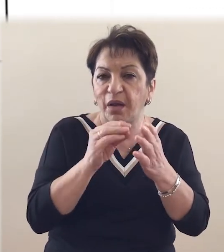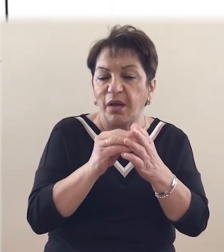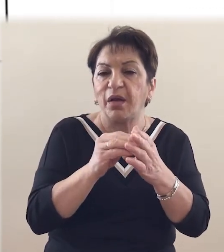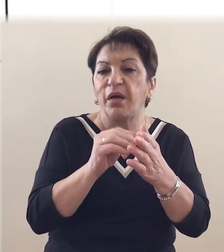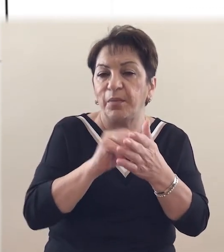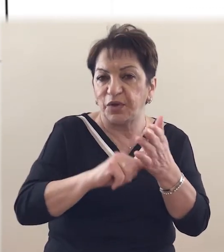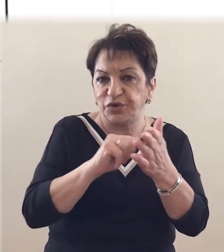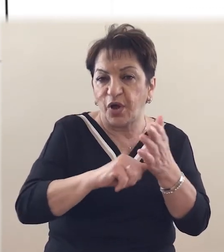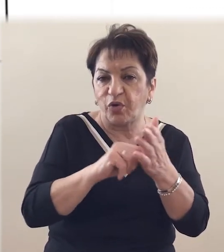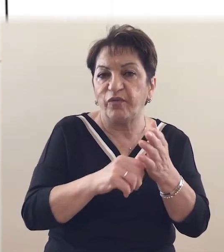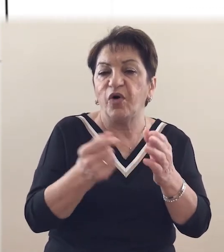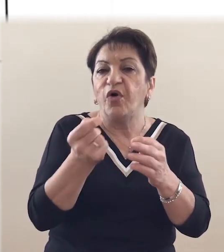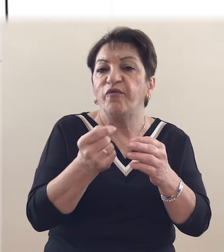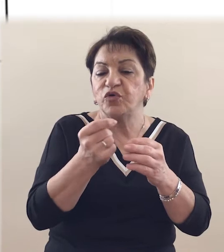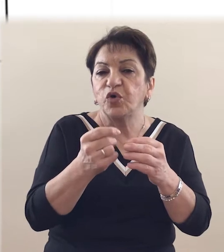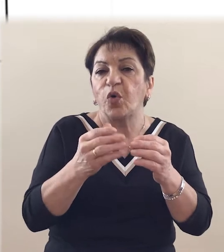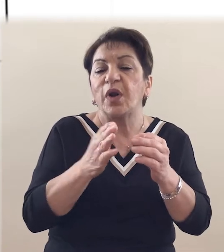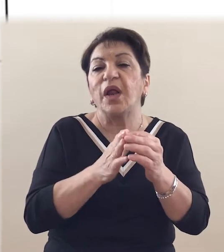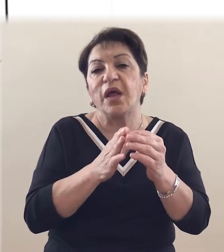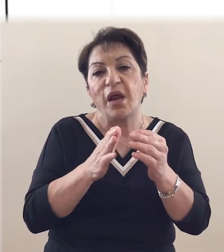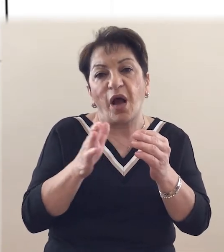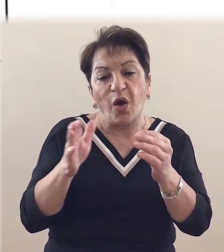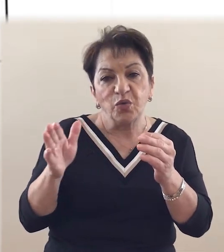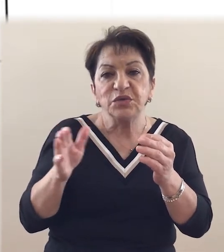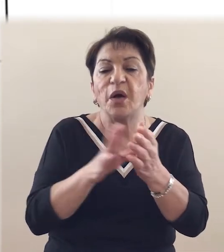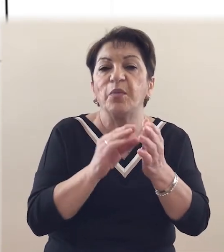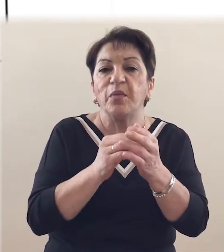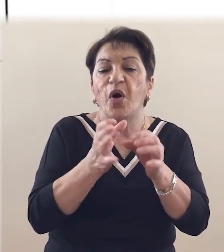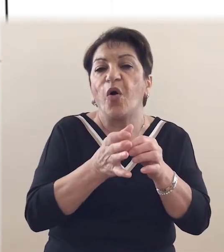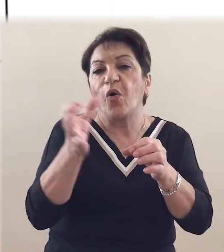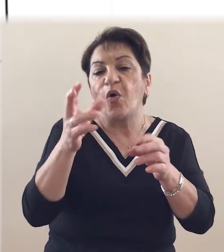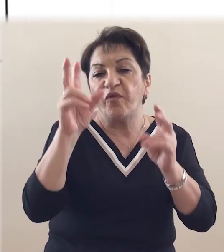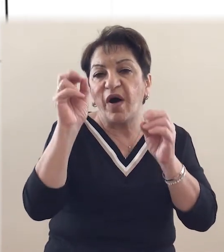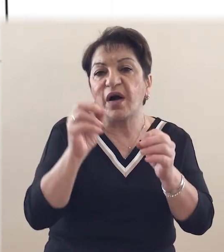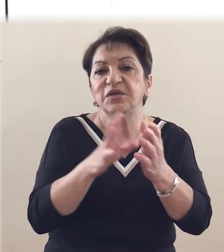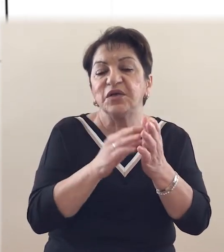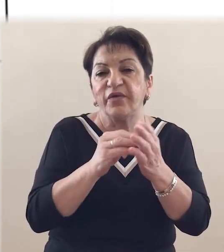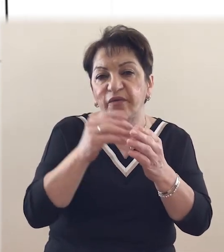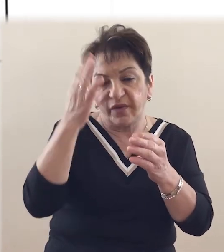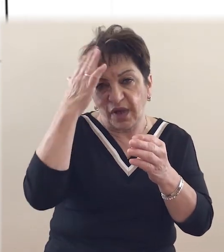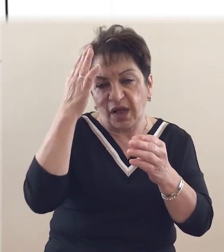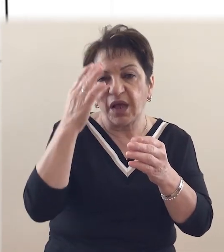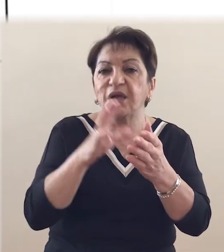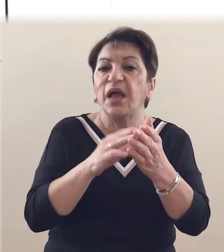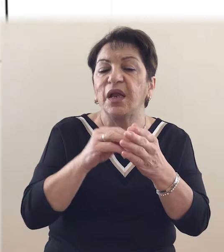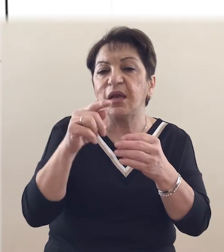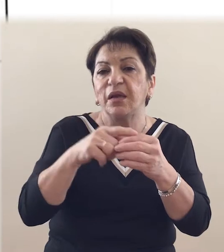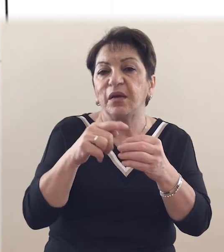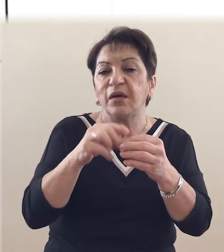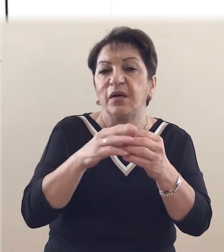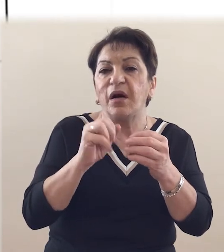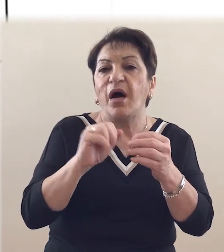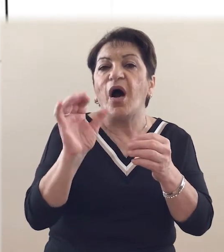Իսկ ոսկրերի աճը երկարությամբ պայմանավորված է խողովակաձև ոսկրերի գլխիկներին գտնվող